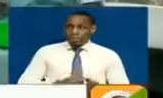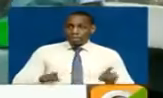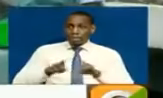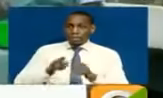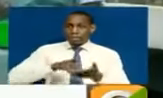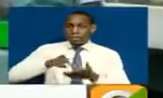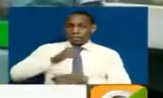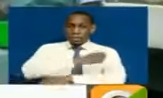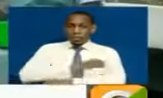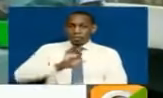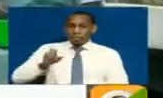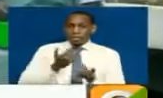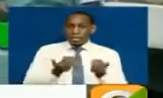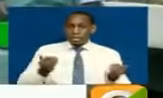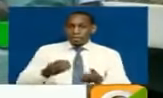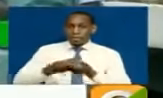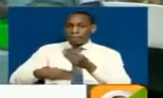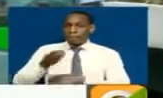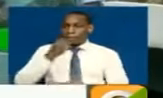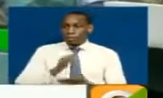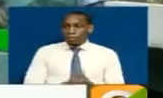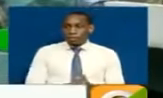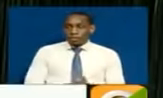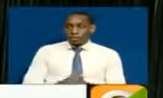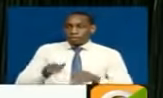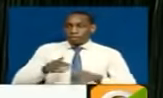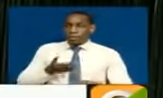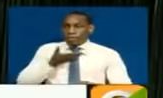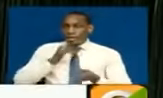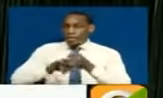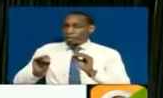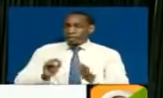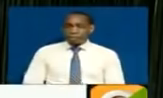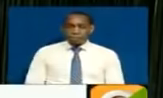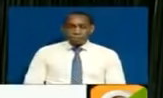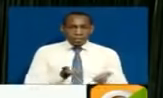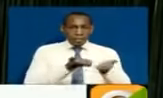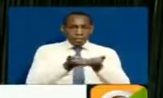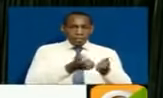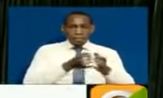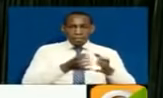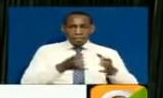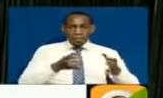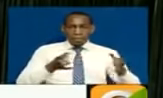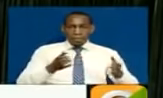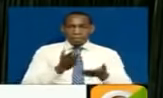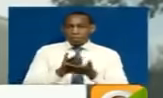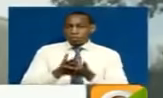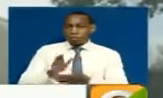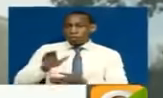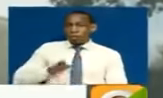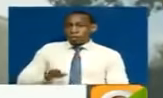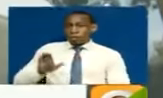hata nalipia watoto school fees, nanunua chakula, singoja angi muse. Vile hii biashara imegrow kufika kwenye iko ni hawa wa